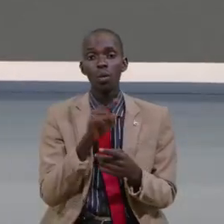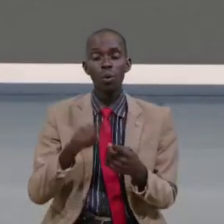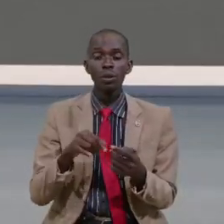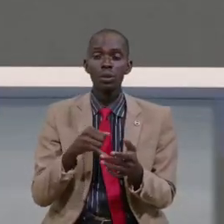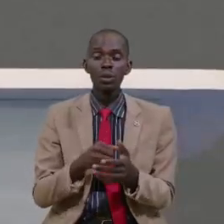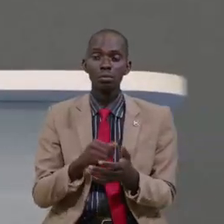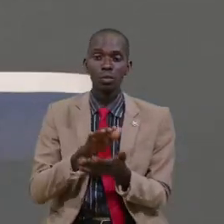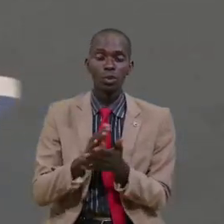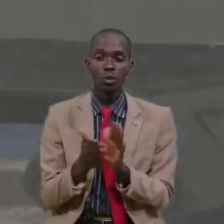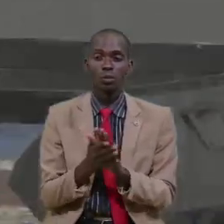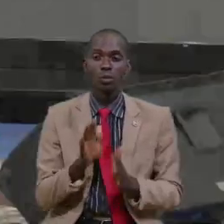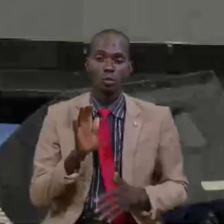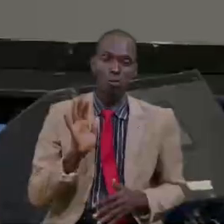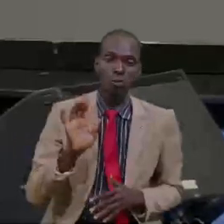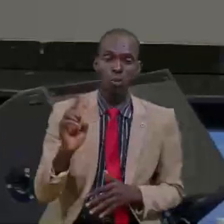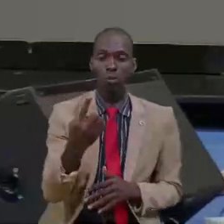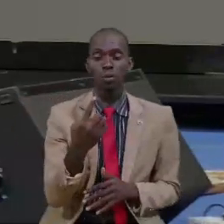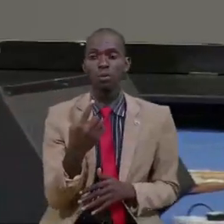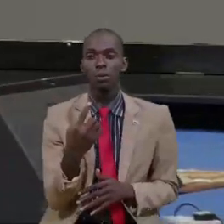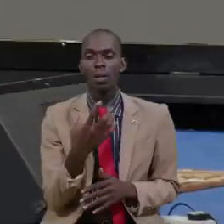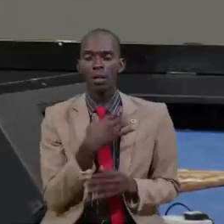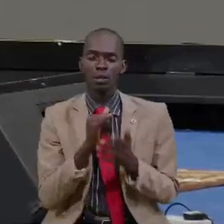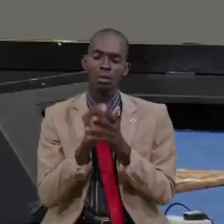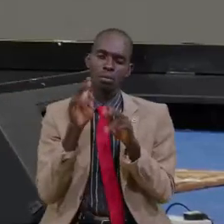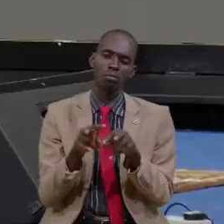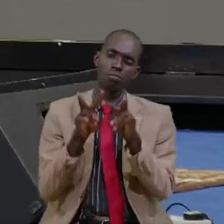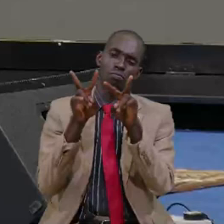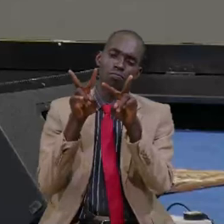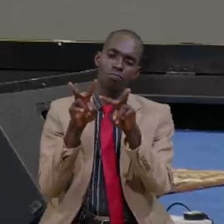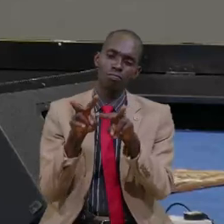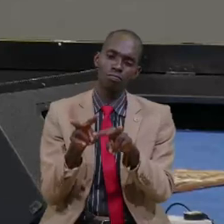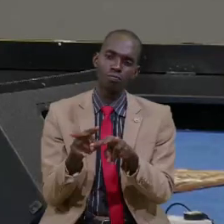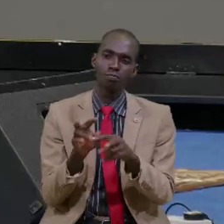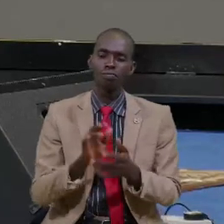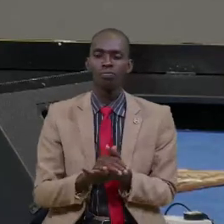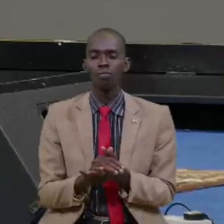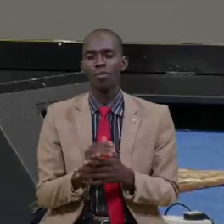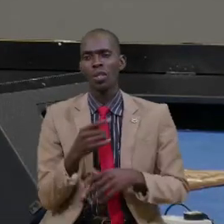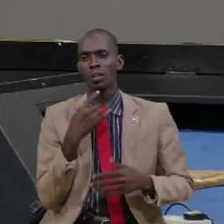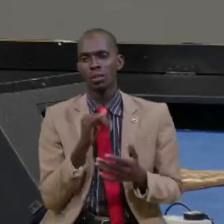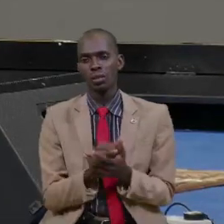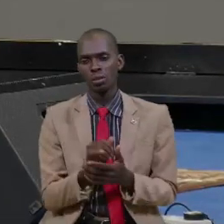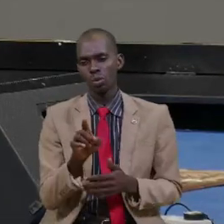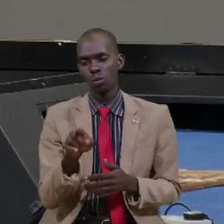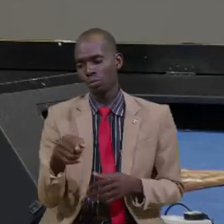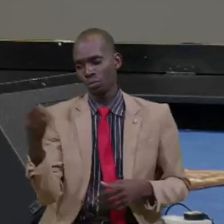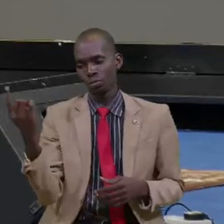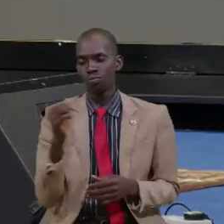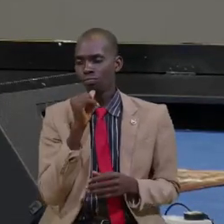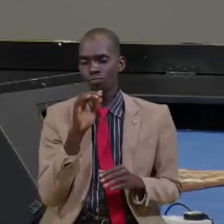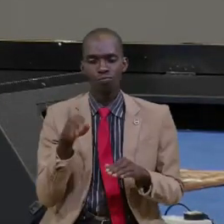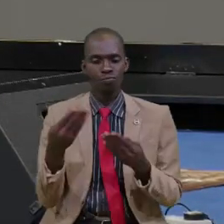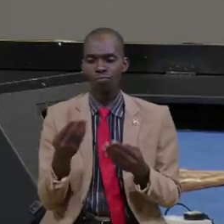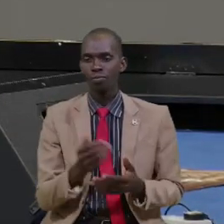lui et il te regarde et il dit, tu quittes là-bas. Je ne vais pas te donner